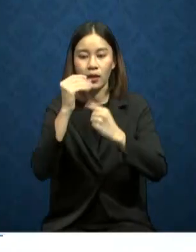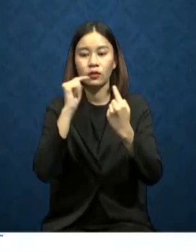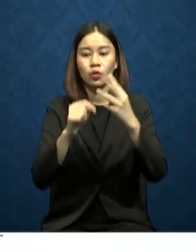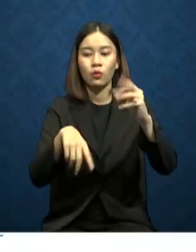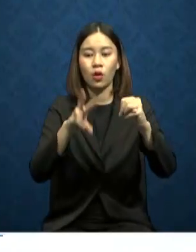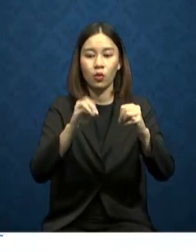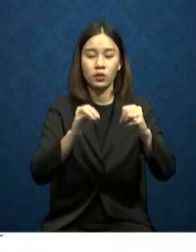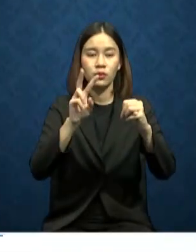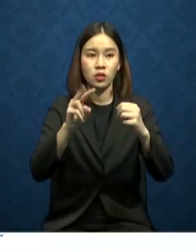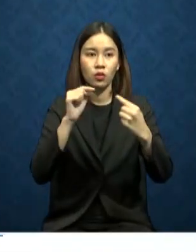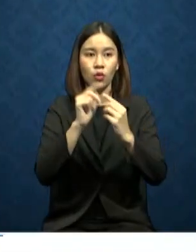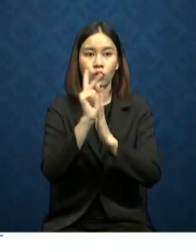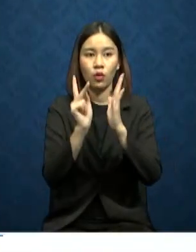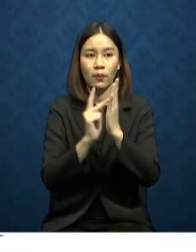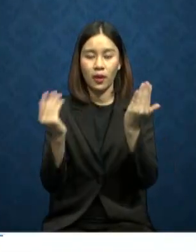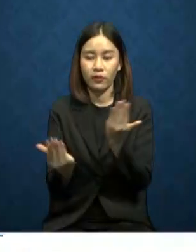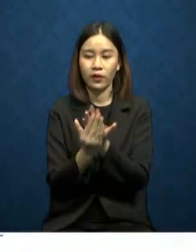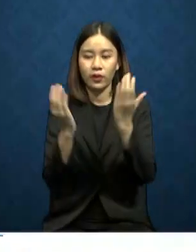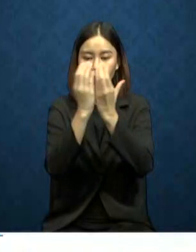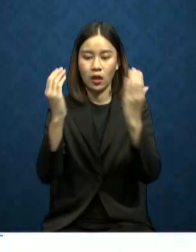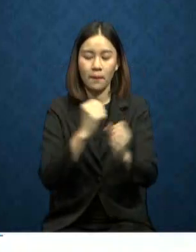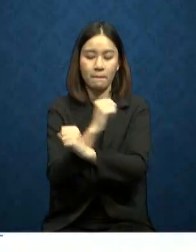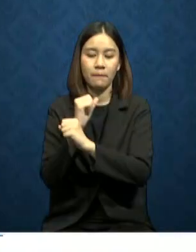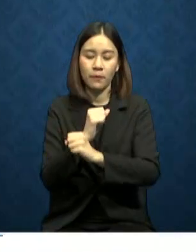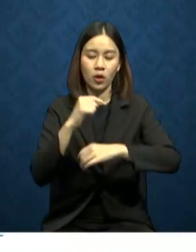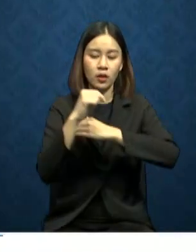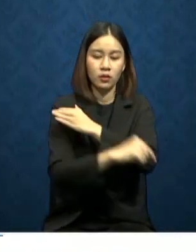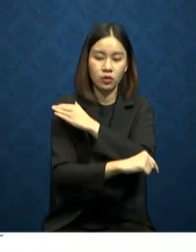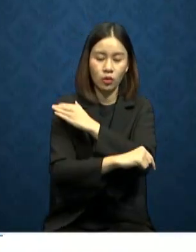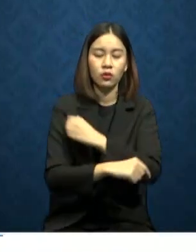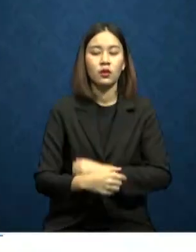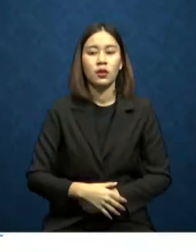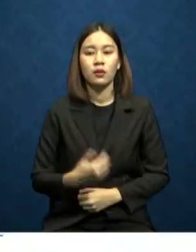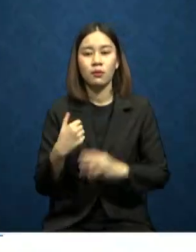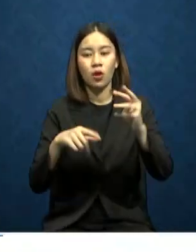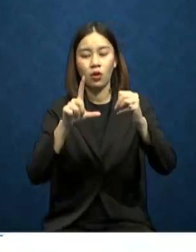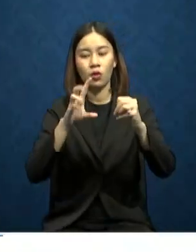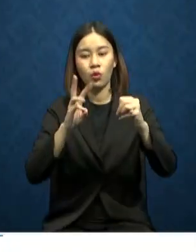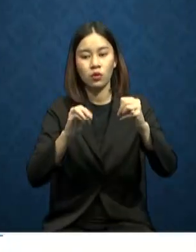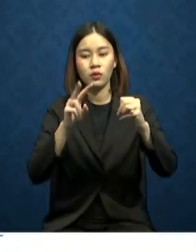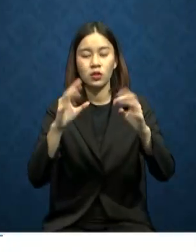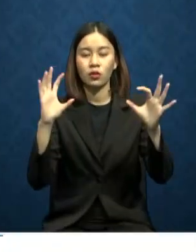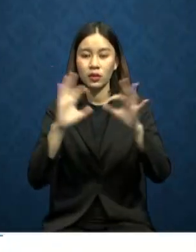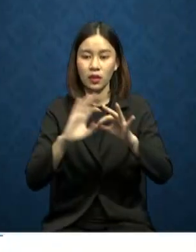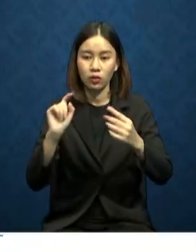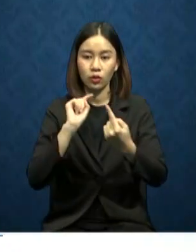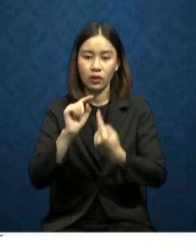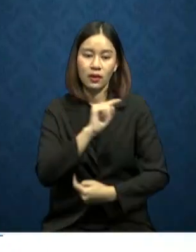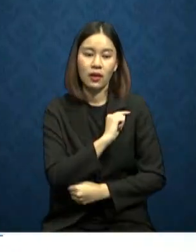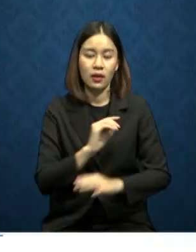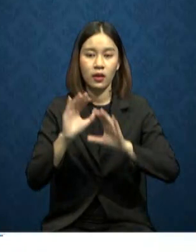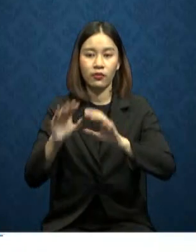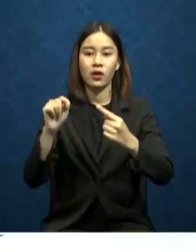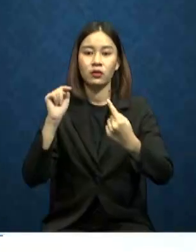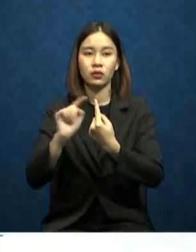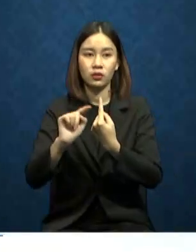62ของกฎหมายประกอบรัฐธรรมนูญว่าด้วยการป้องกันรับปราบปราการทุจริตซึ่งในมาตรา 62เองก็จะเกี่ยวพันกับการมอบหมาย